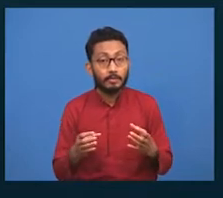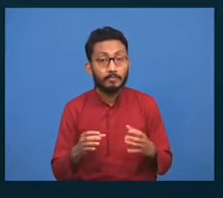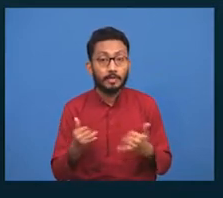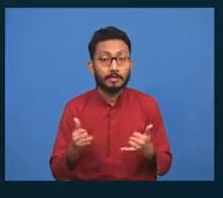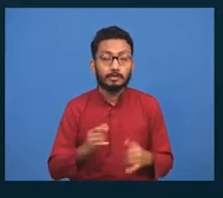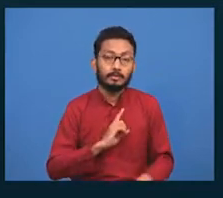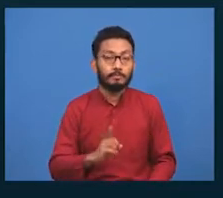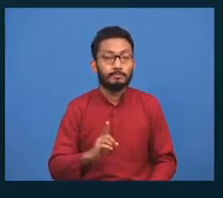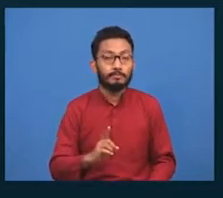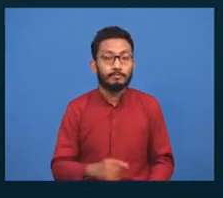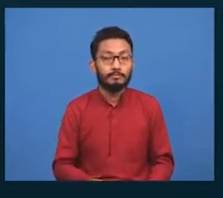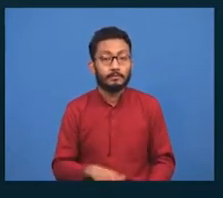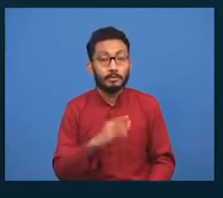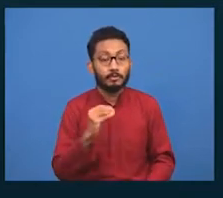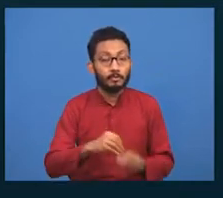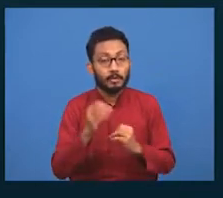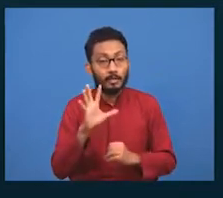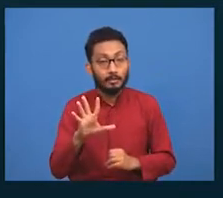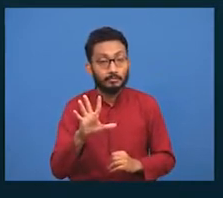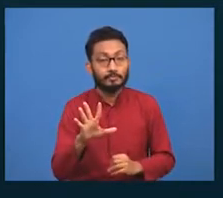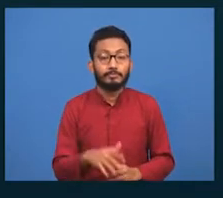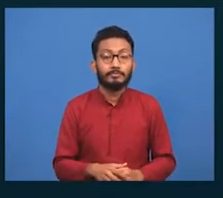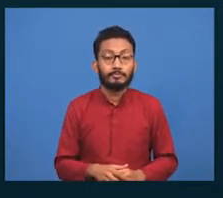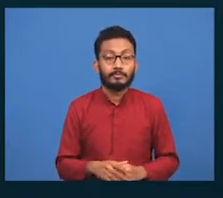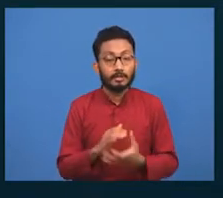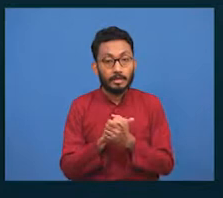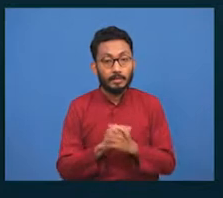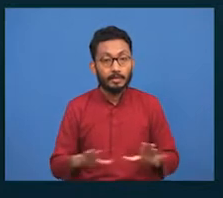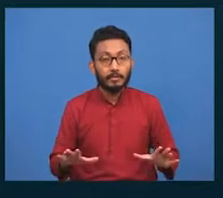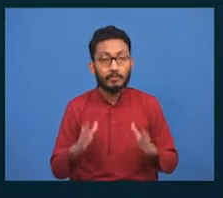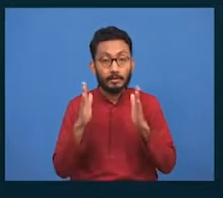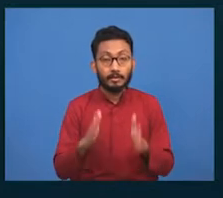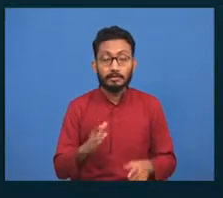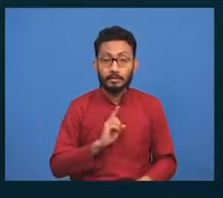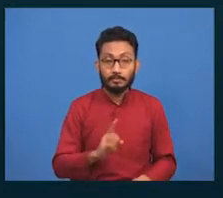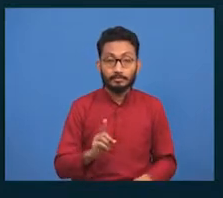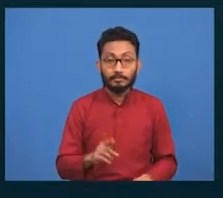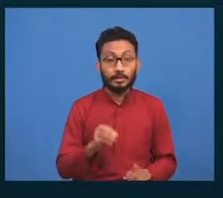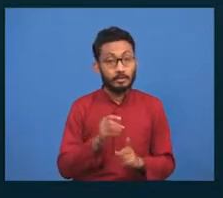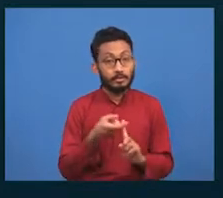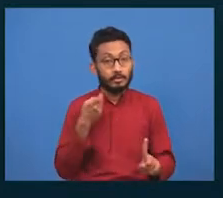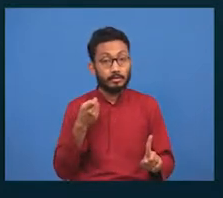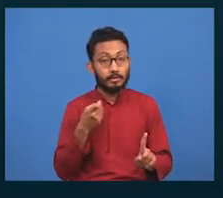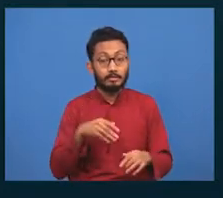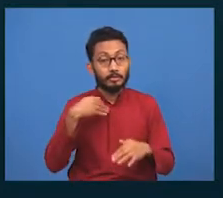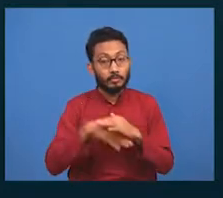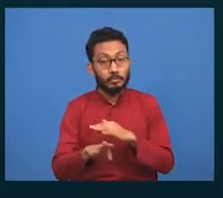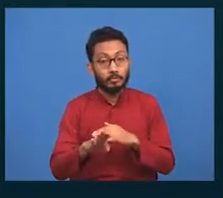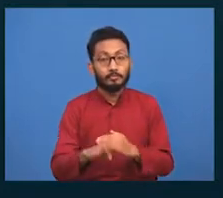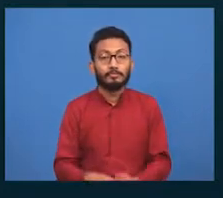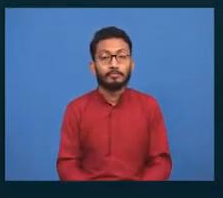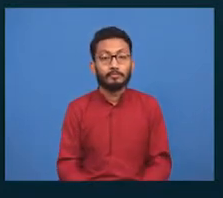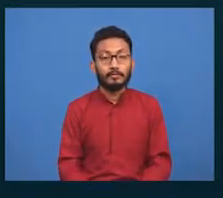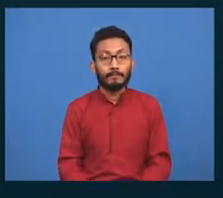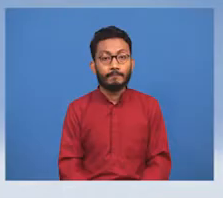agama. Dan yang kelima, menyelamatkan umat Islam daripada terjerumus ke